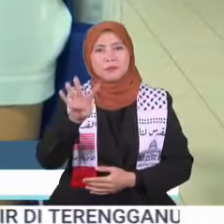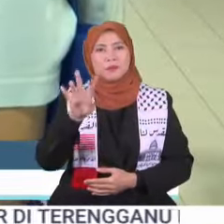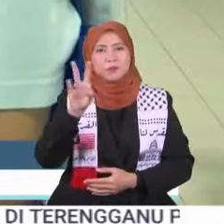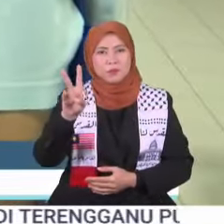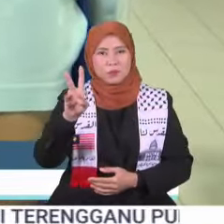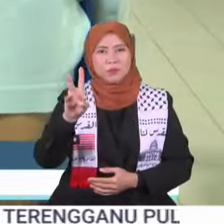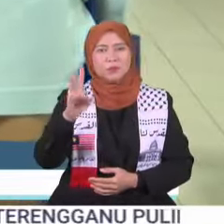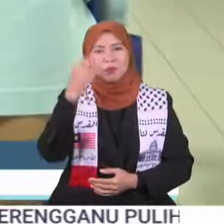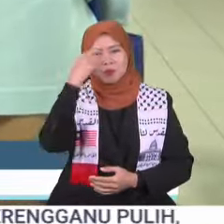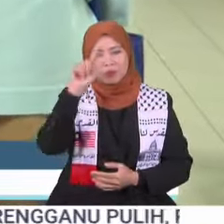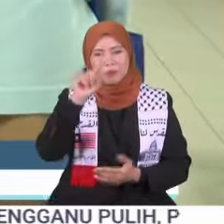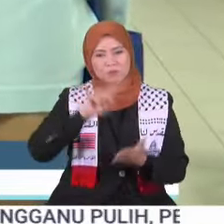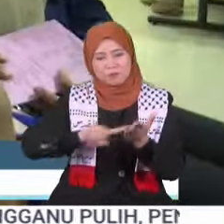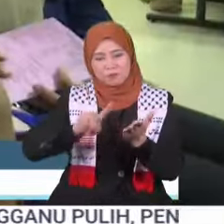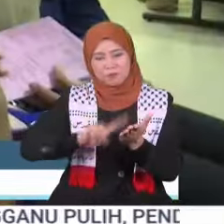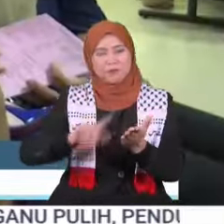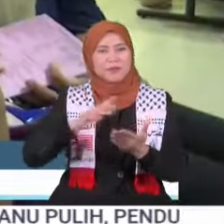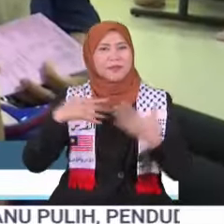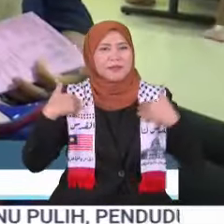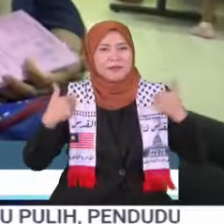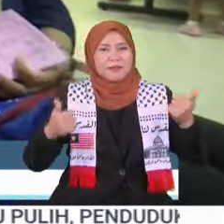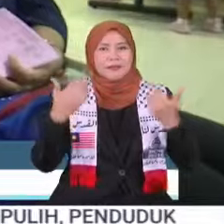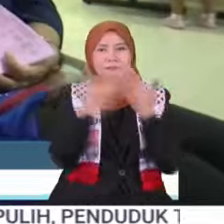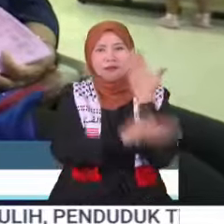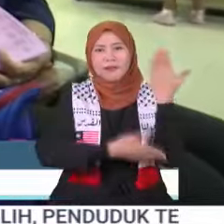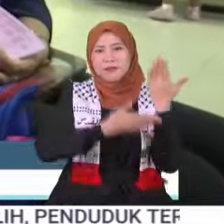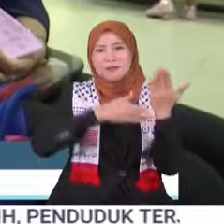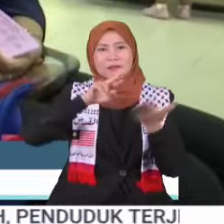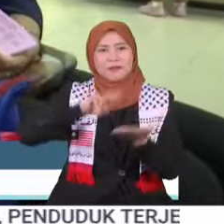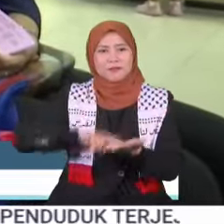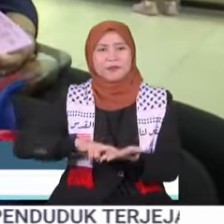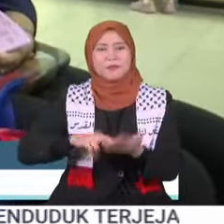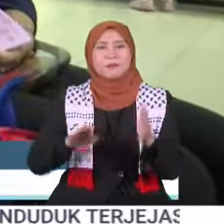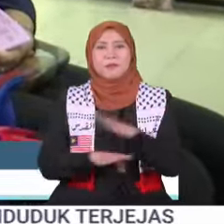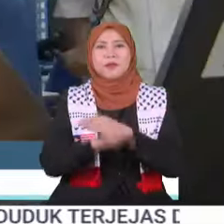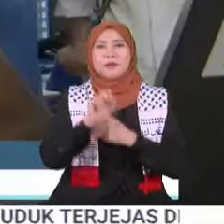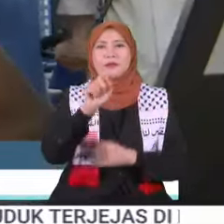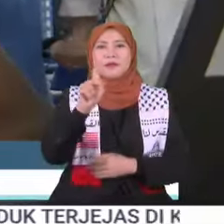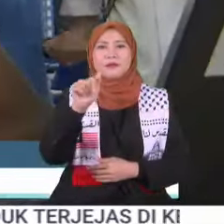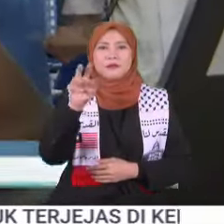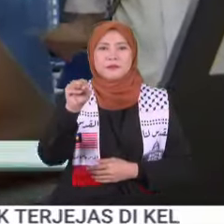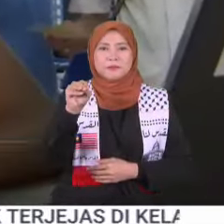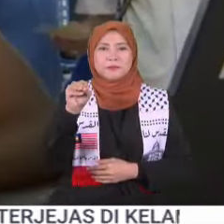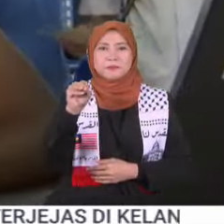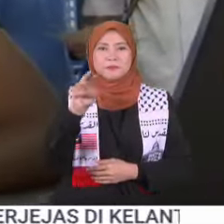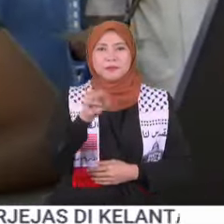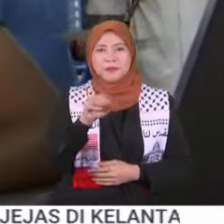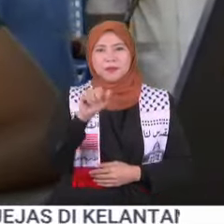2,347 kemudahan kesihatan di seluruh negara yang berdaftar di bawah skim kenaan.